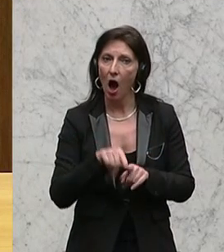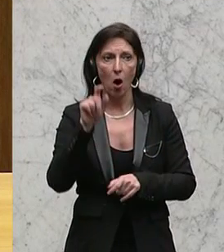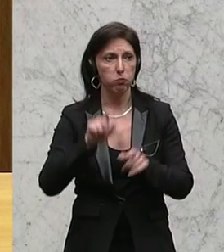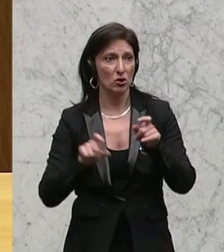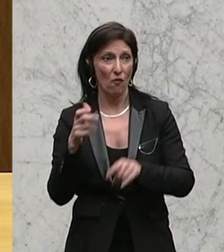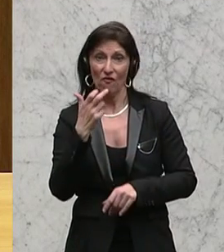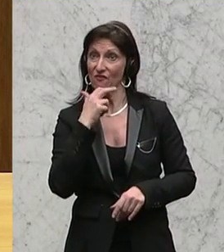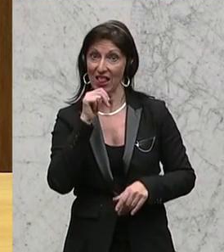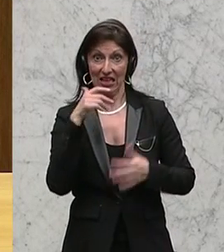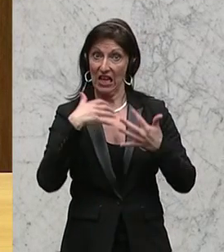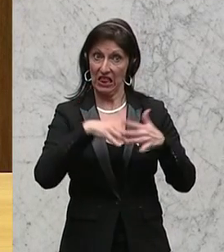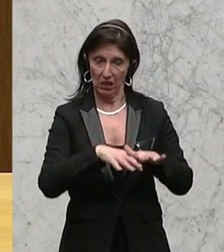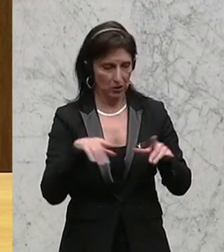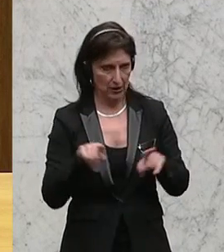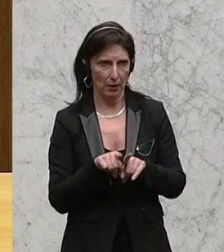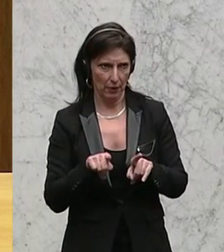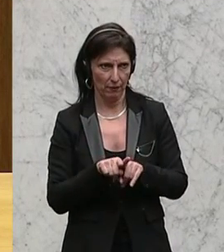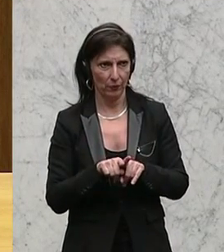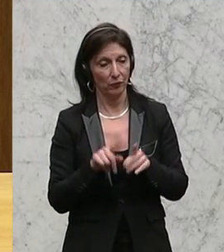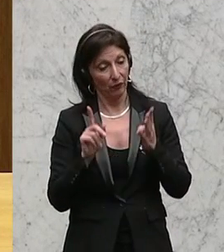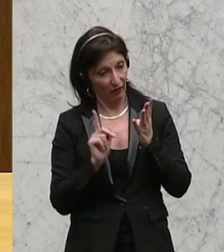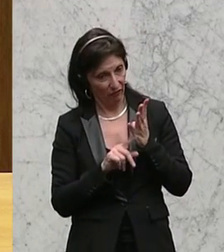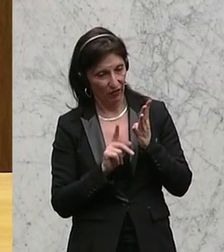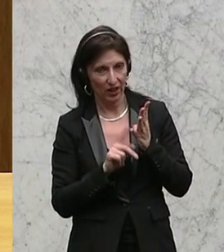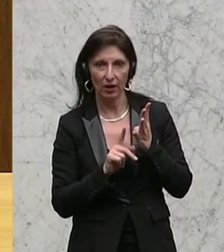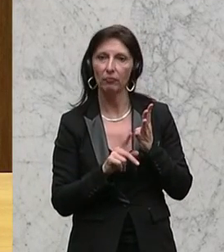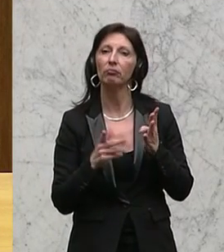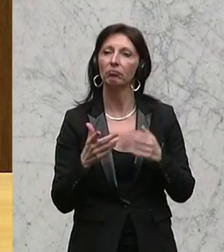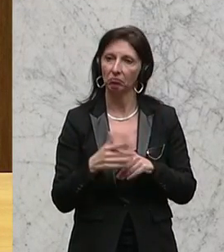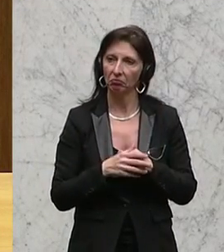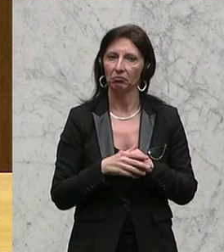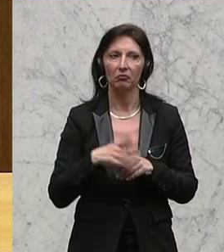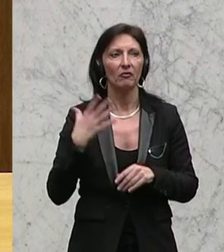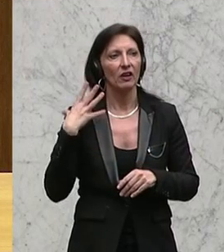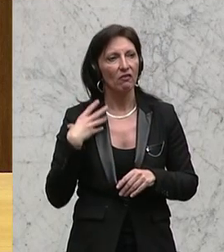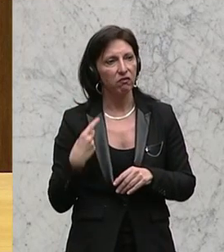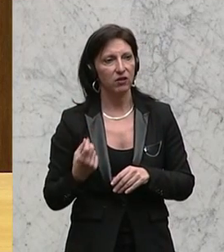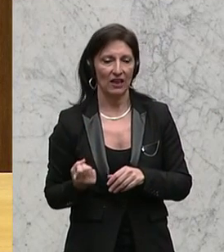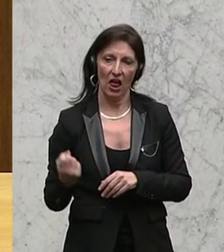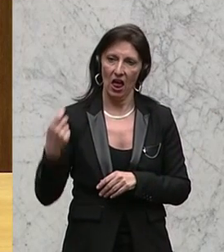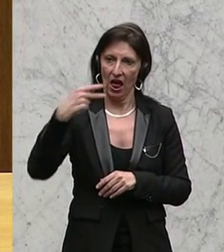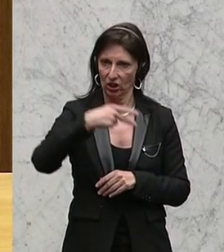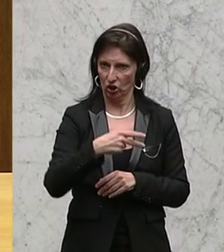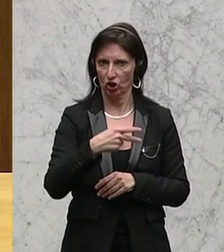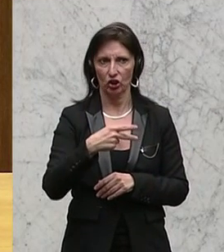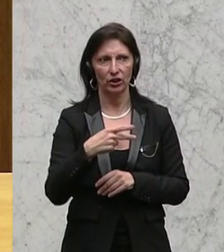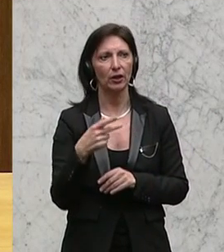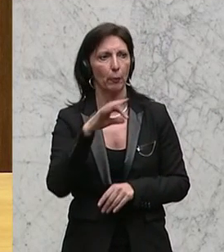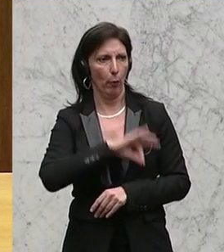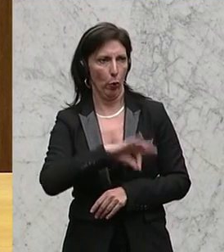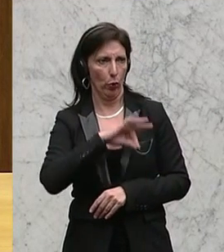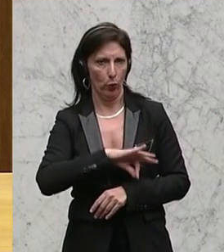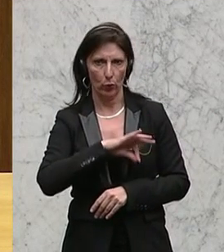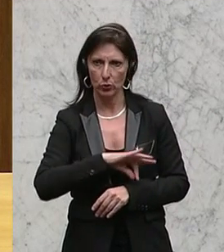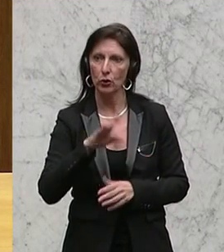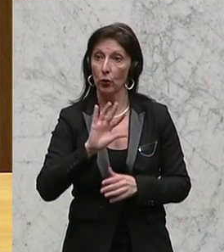Integrationsunwillige gelten. Viertens, einen Wiedereinstiegsbonus als finanziellen Anreiz zum Wiedereinstieg. Fünftens,